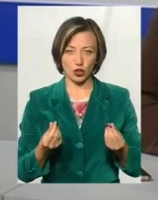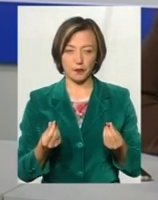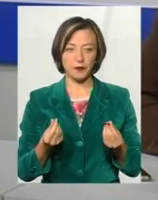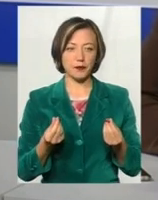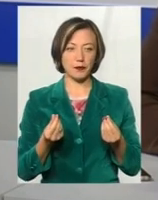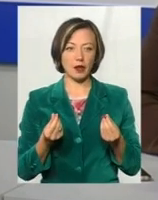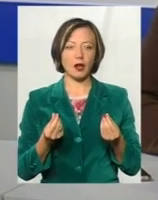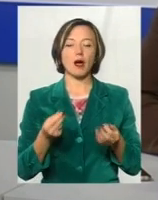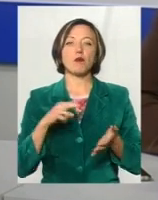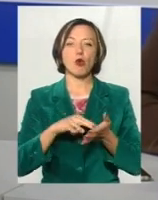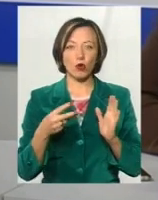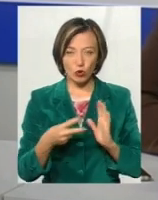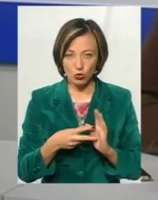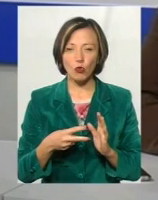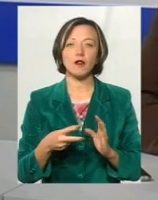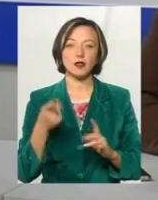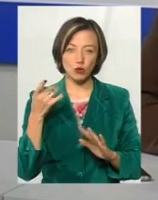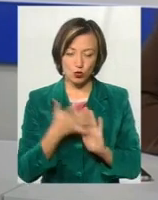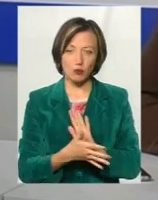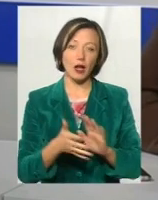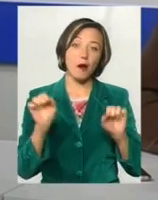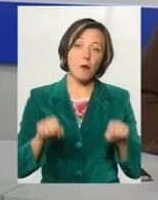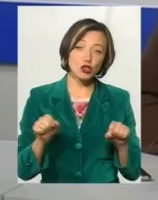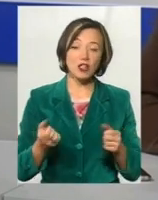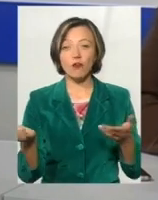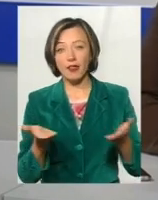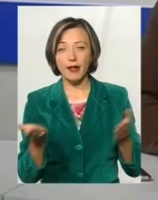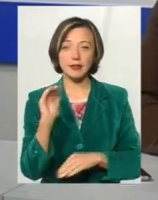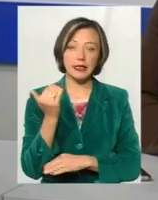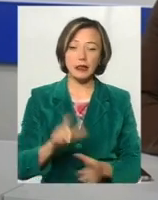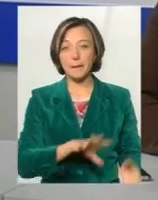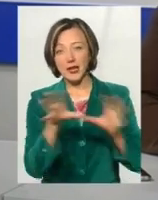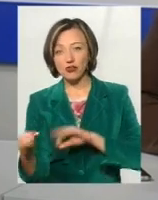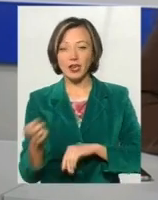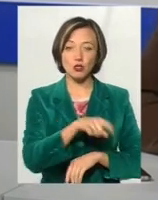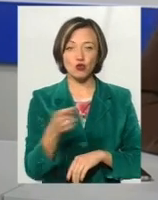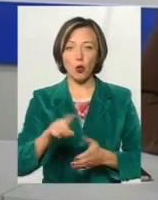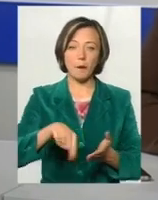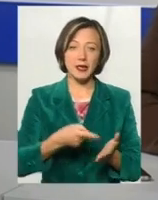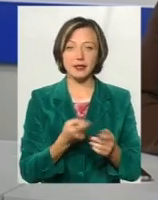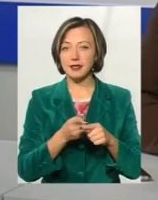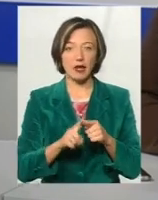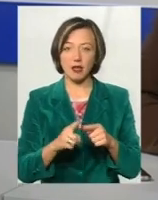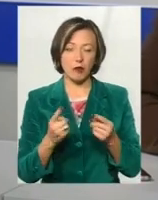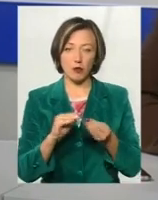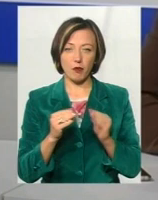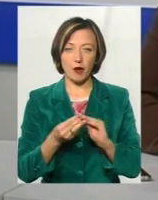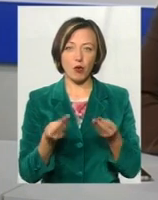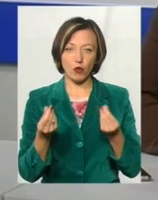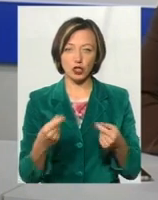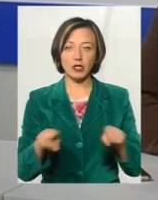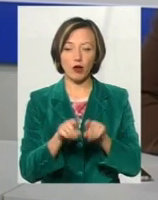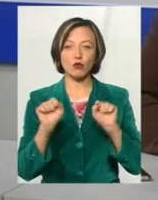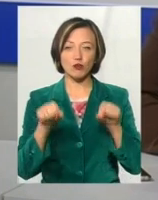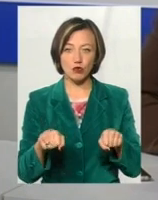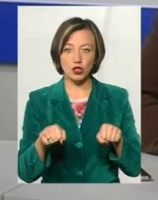Вони прогнозовані, вони зрозумілі. Ну, можливо, десь дитина переїжджає з іншого міста, тобто це не є така проблема. Ці кошти також